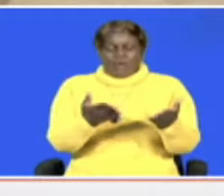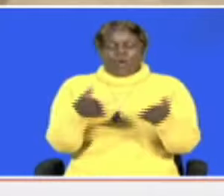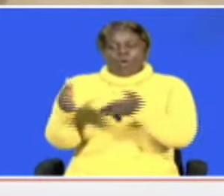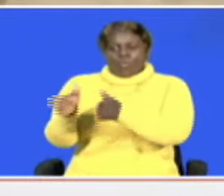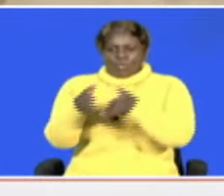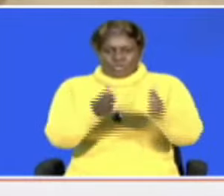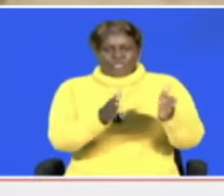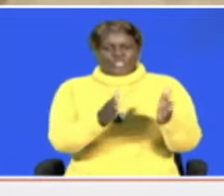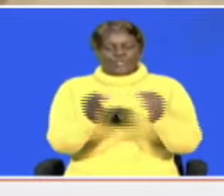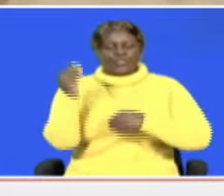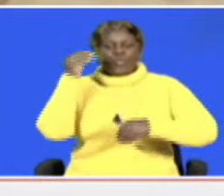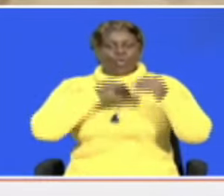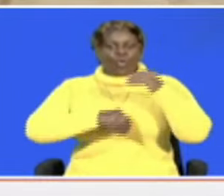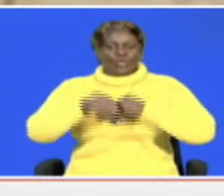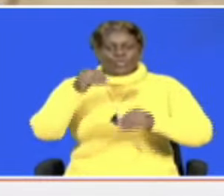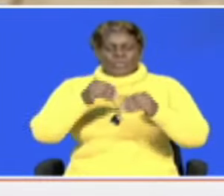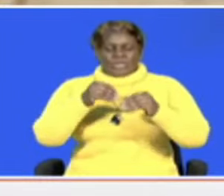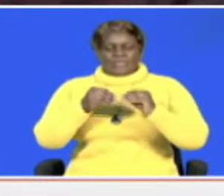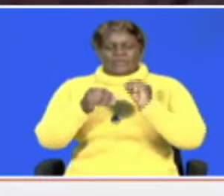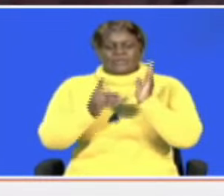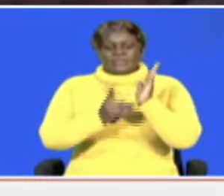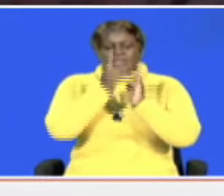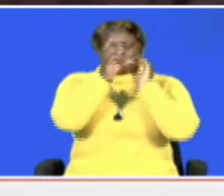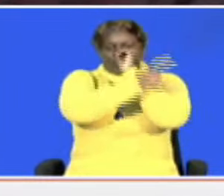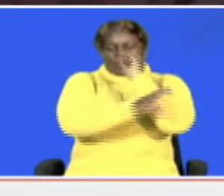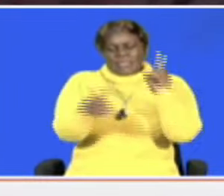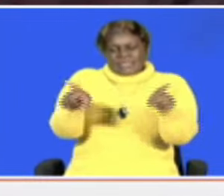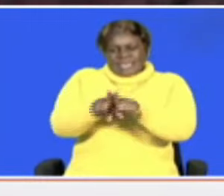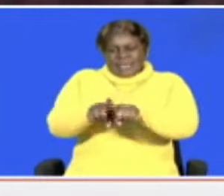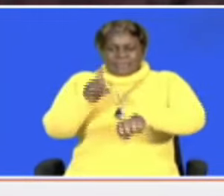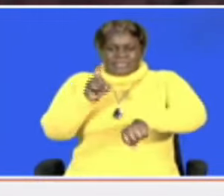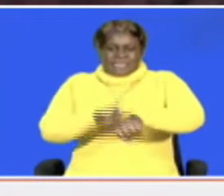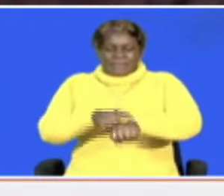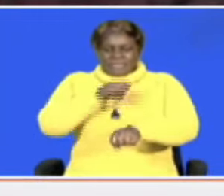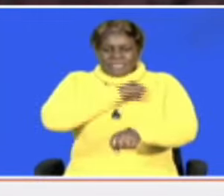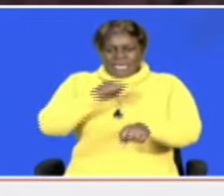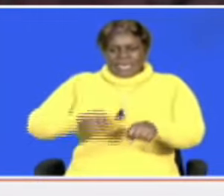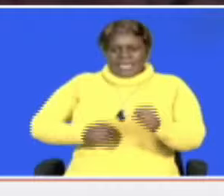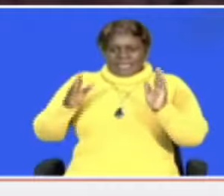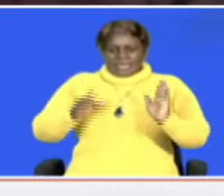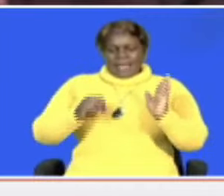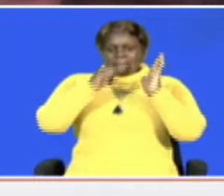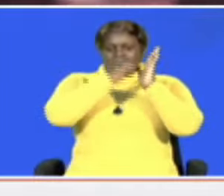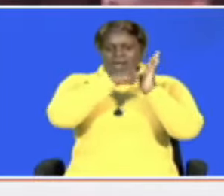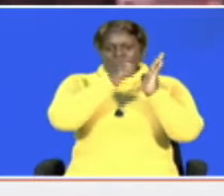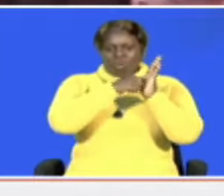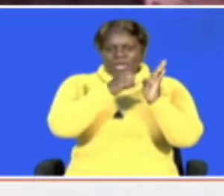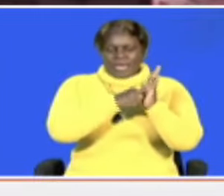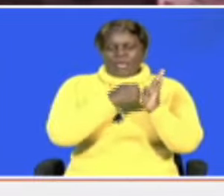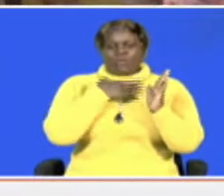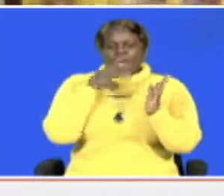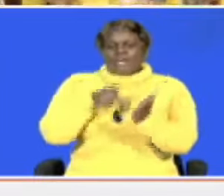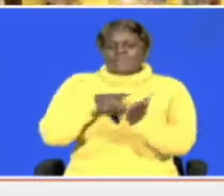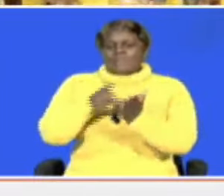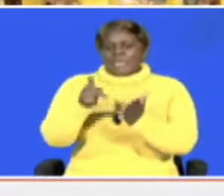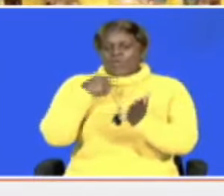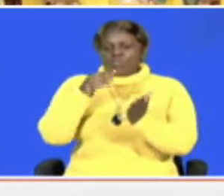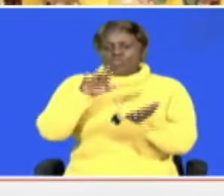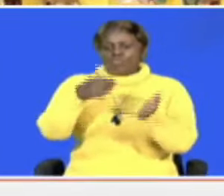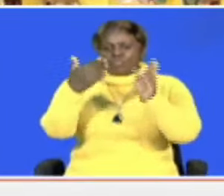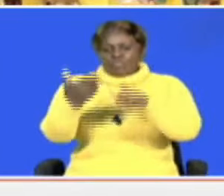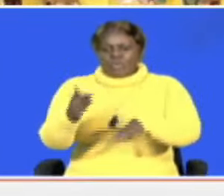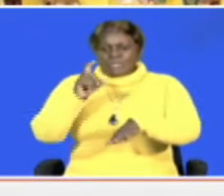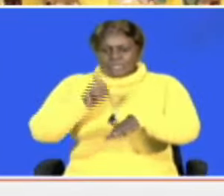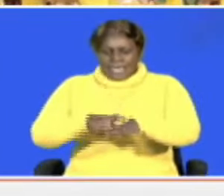chance to contribute to this country. Wakati huo huo, seneta wa Makueni Dan Manzo akitaka fidia kwa waliouawa na